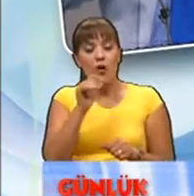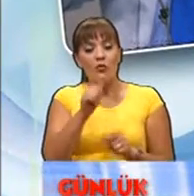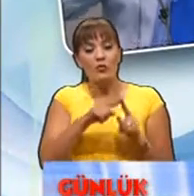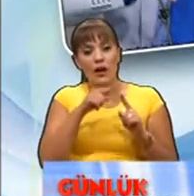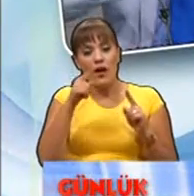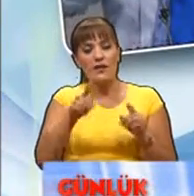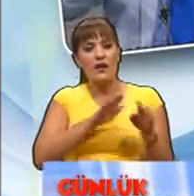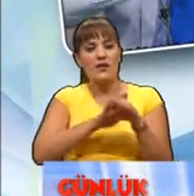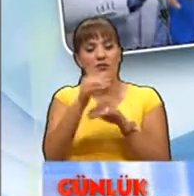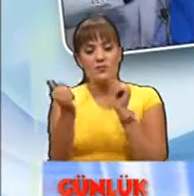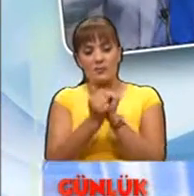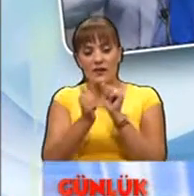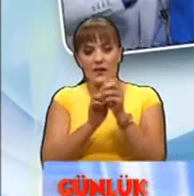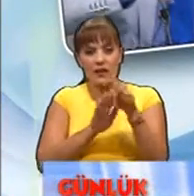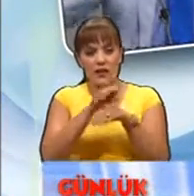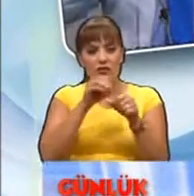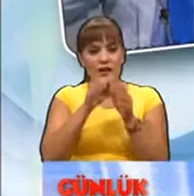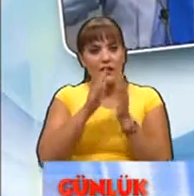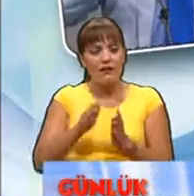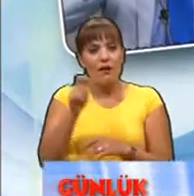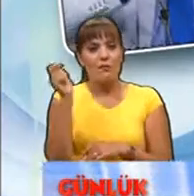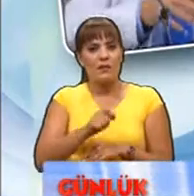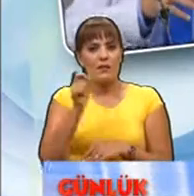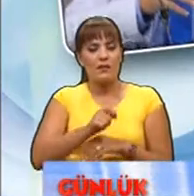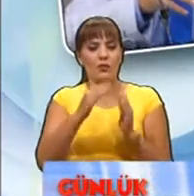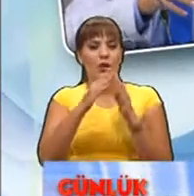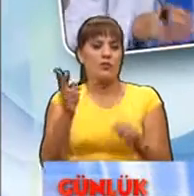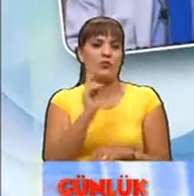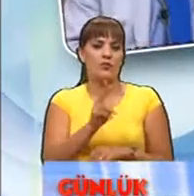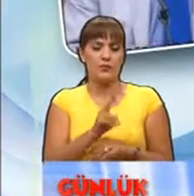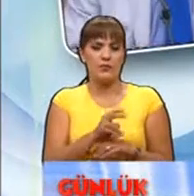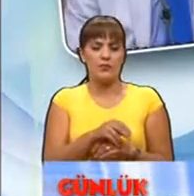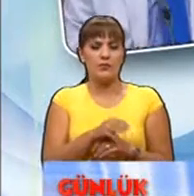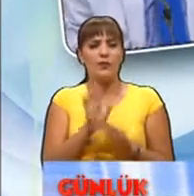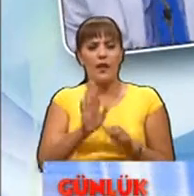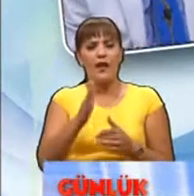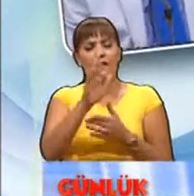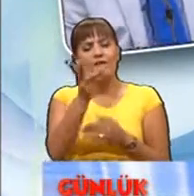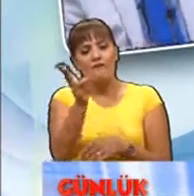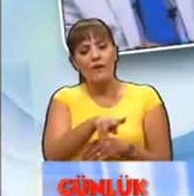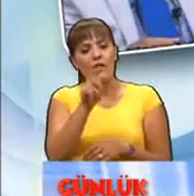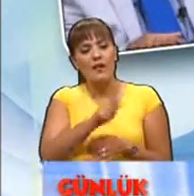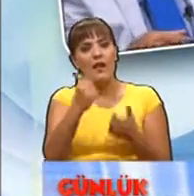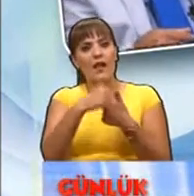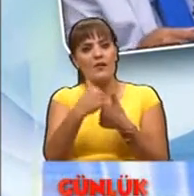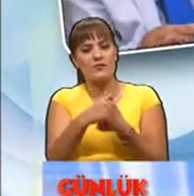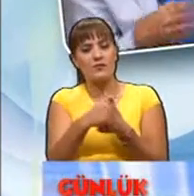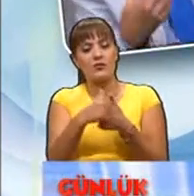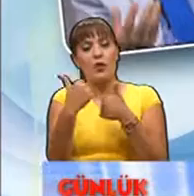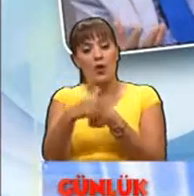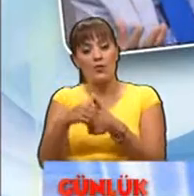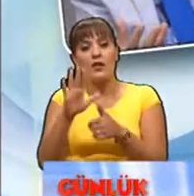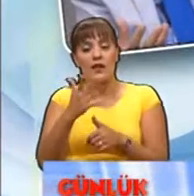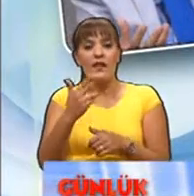güne kadar yaşantılarını birlikte sürdürdükleri konut. Yani vefat eden eşin